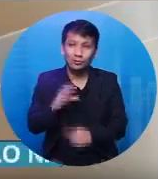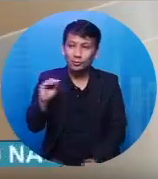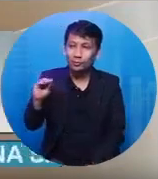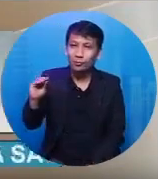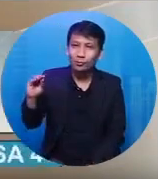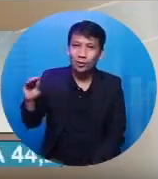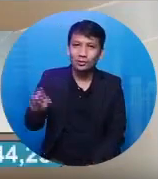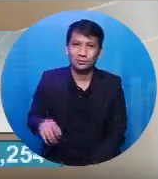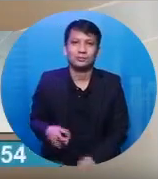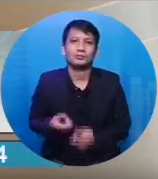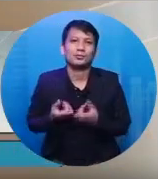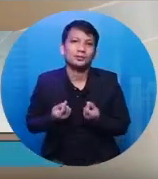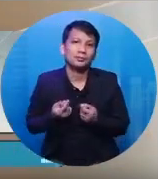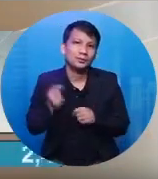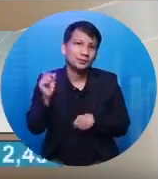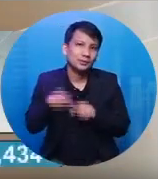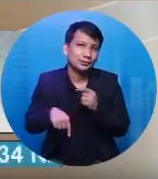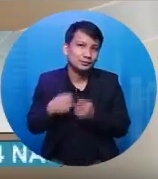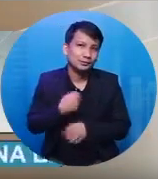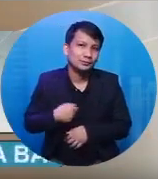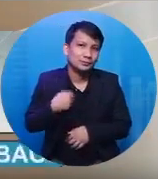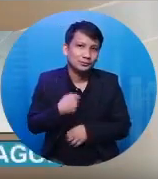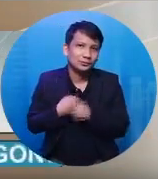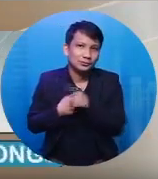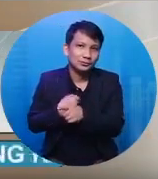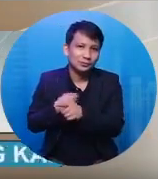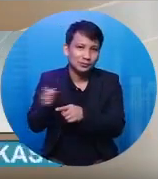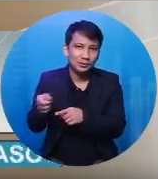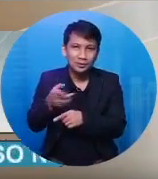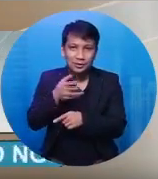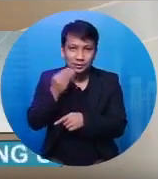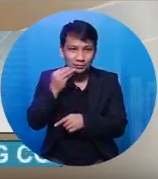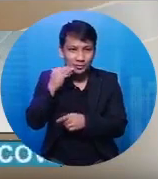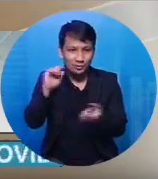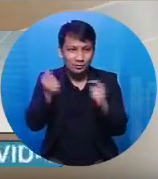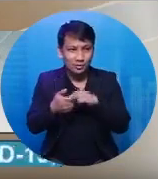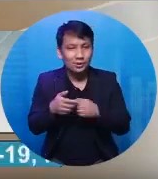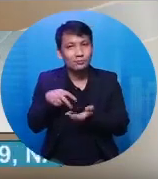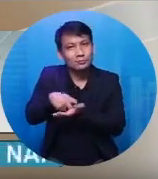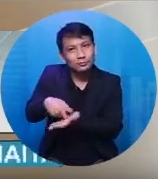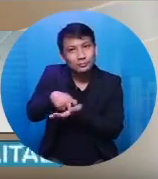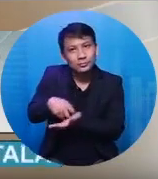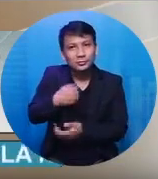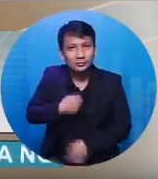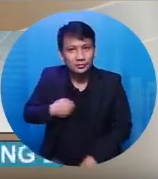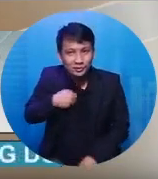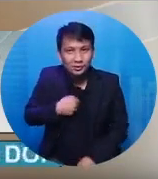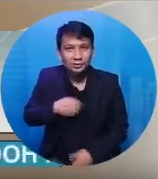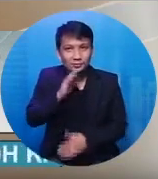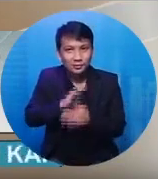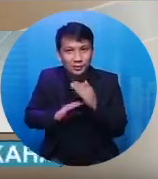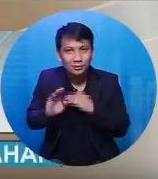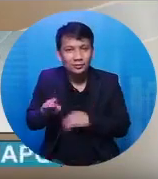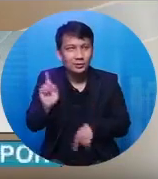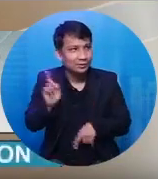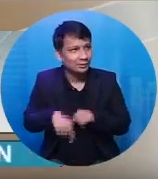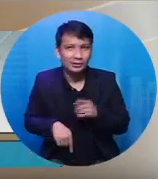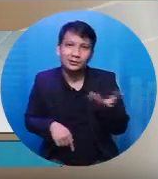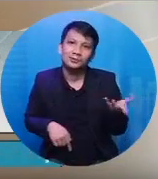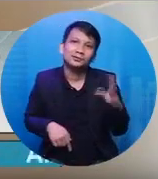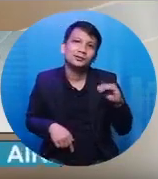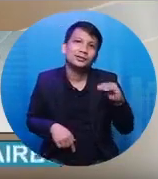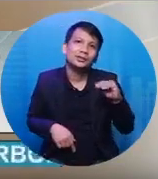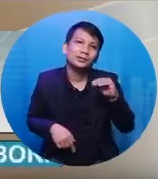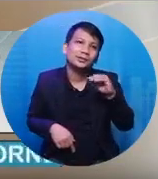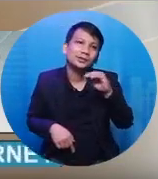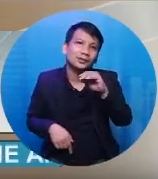pinagsasabi mo, nag-sorry ka na lang sana, mali mo, baka nagbagong isip pa nitong isa, nagmakaawa ka, nagpakumbaba ka, hindi yung mga kung ano-ano